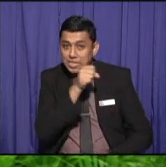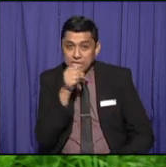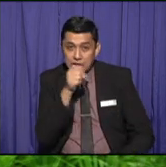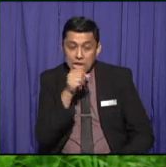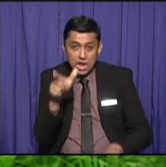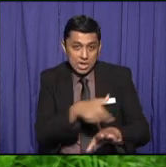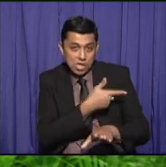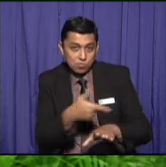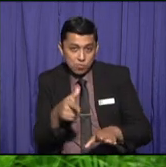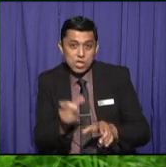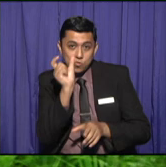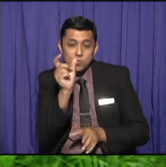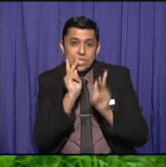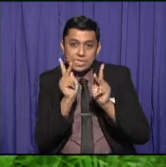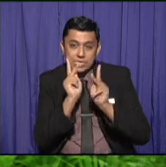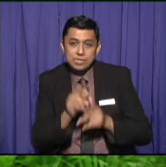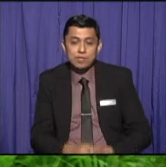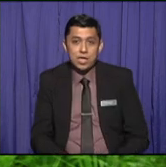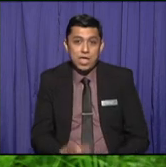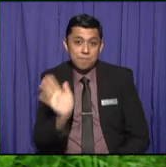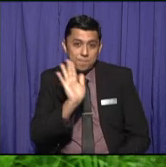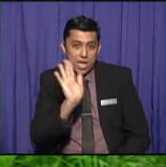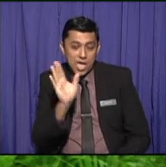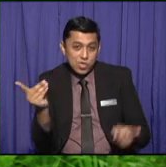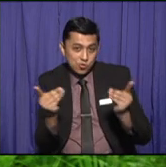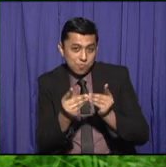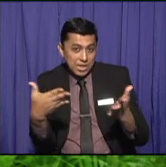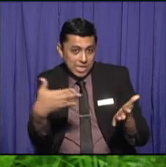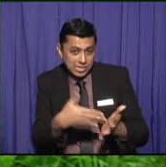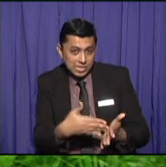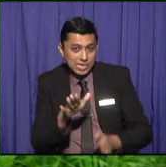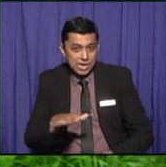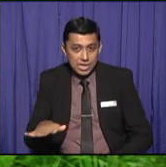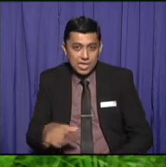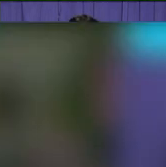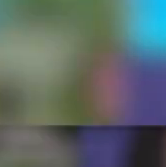lagu suku kata. Okey, bye. Jumpa lagi adik-adik.